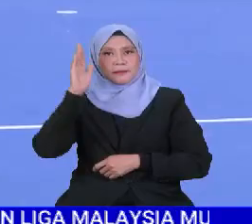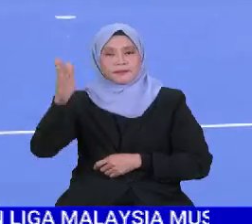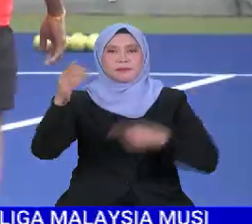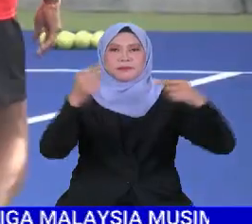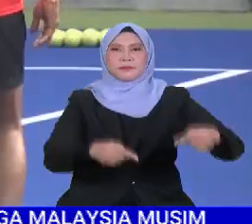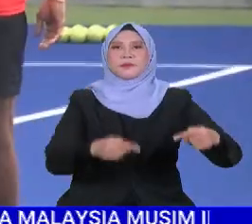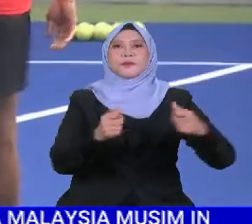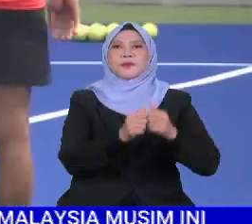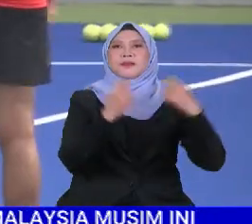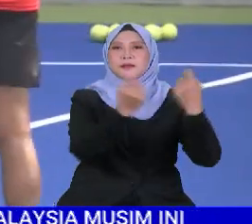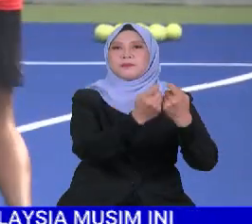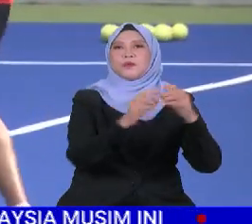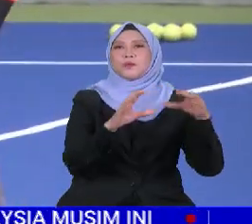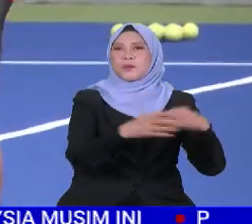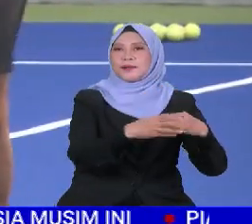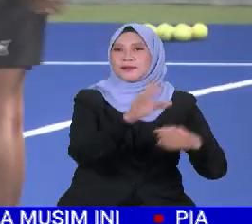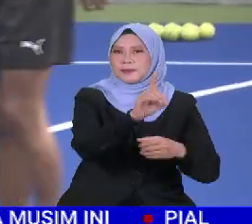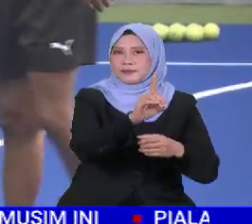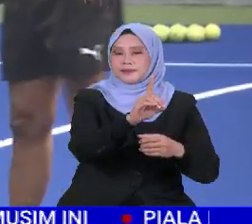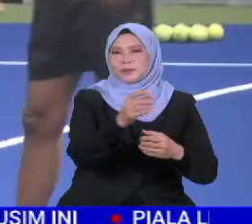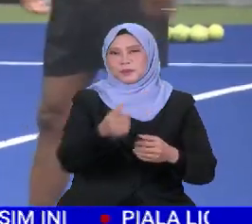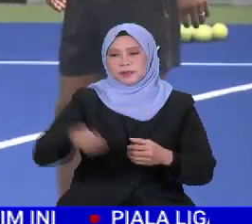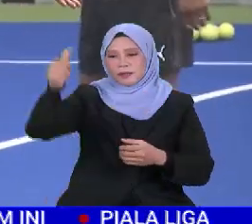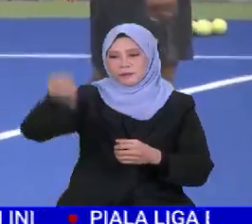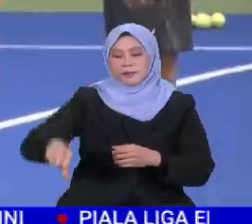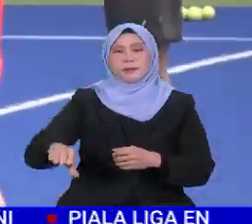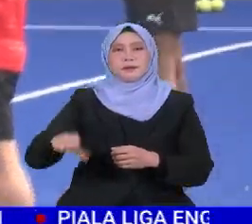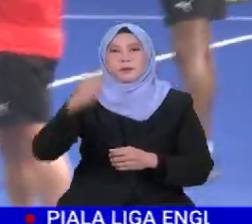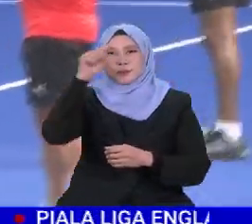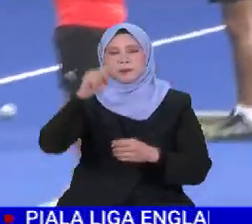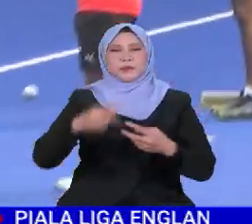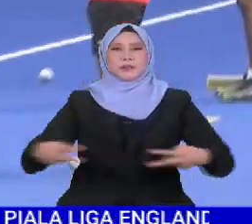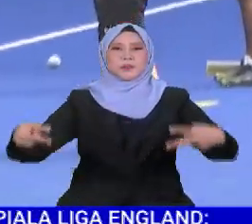beraksi menentang pasukan kumpulan D pada pusingan kalah mati untuk slot ke suku akhir.